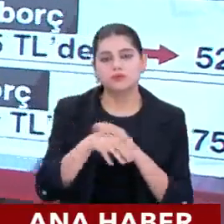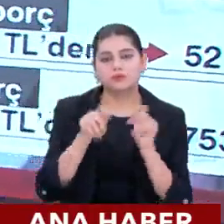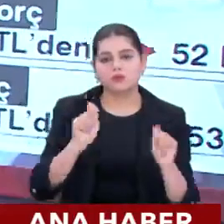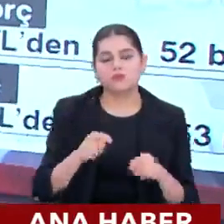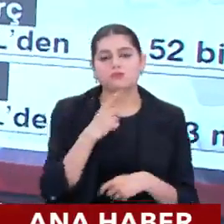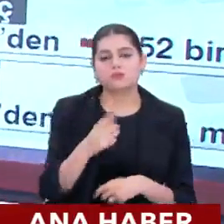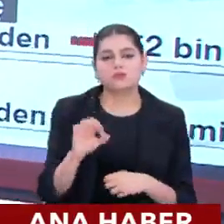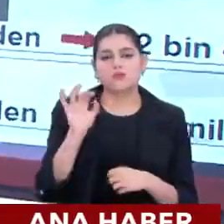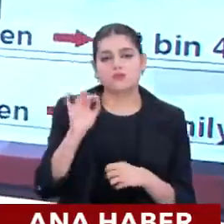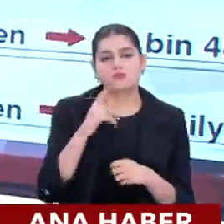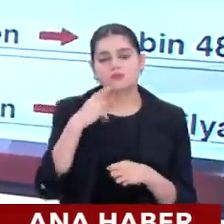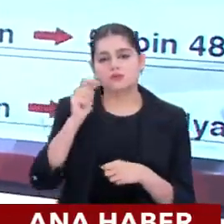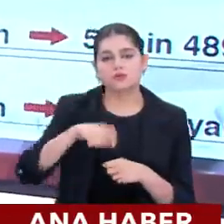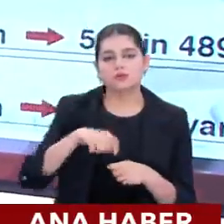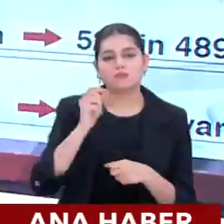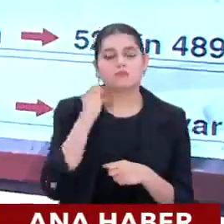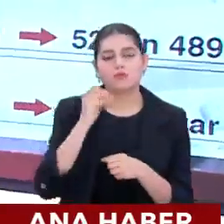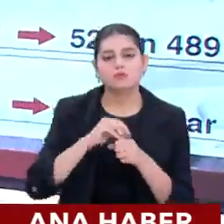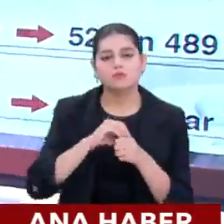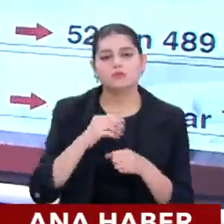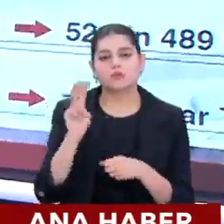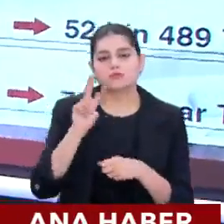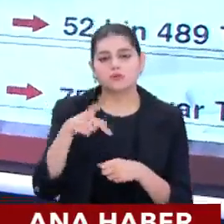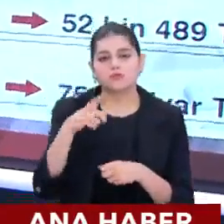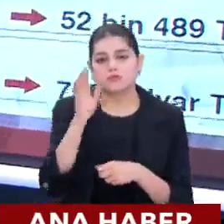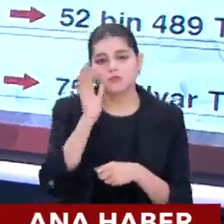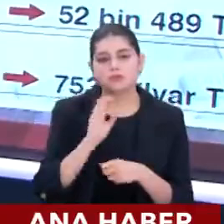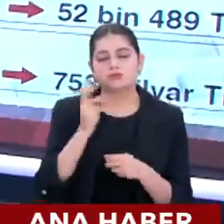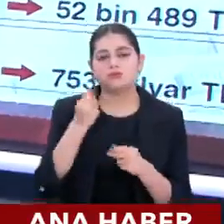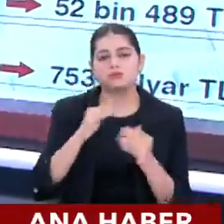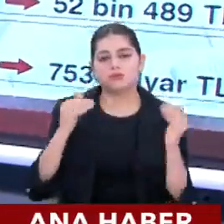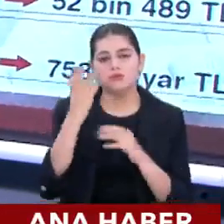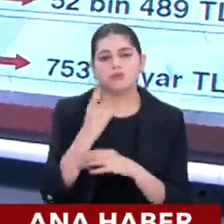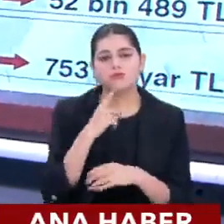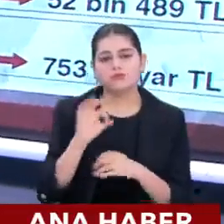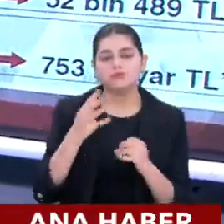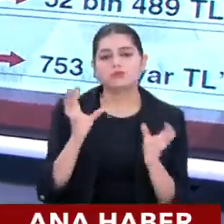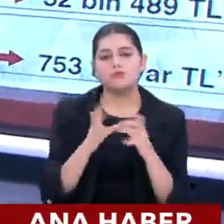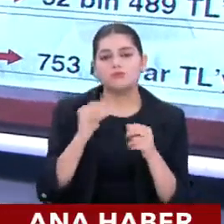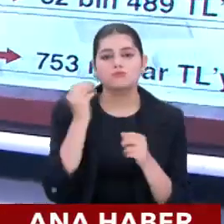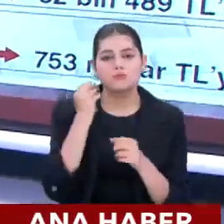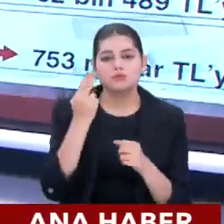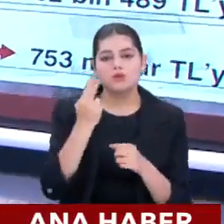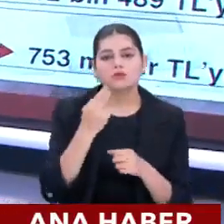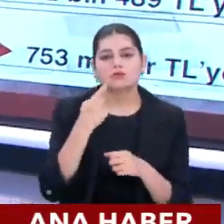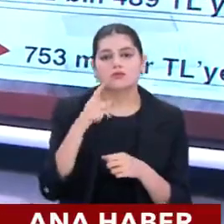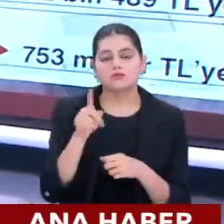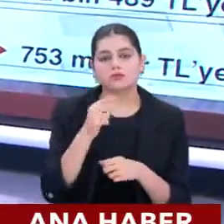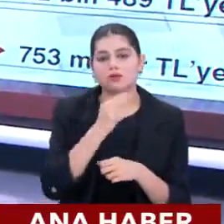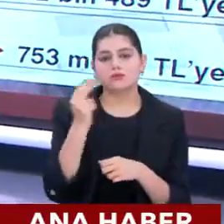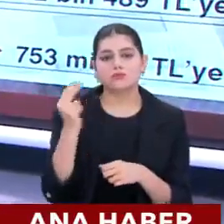ulaşmış durumda ortalama kredi kartı borcu 22.534 TL yükseldi toplam borç 790